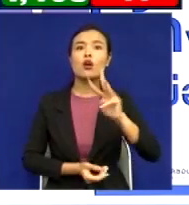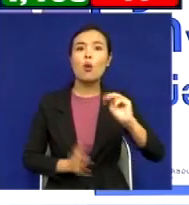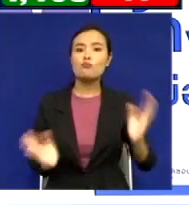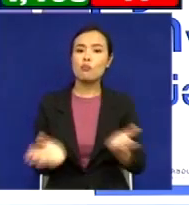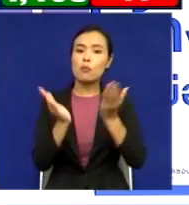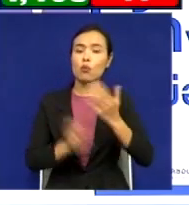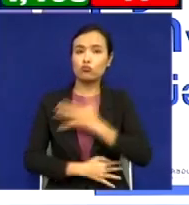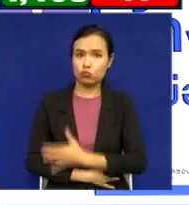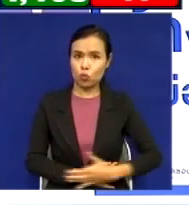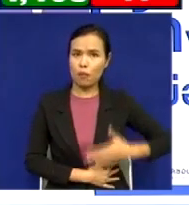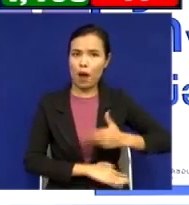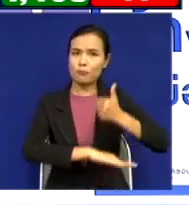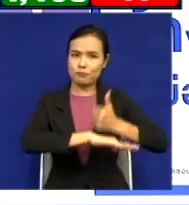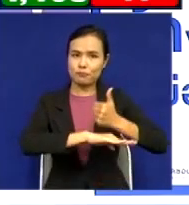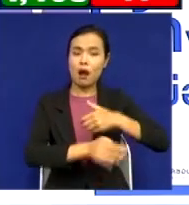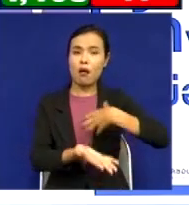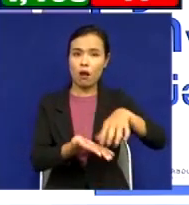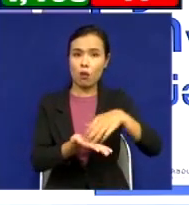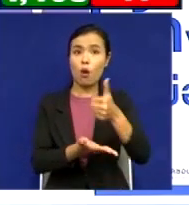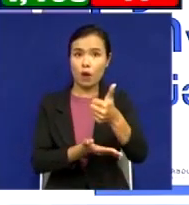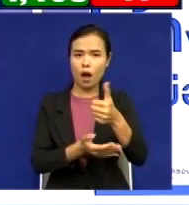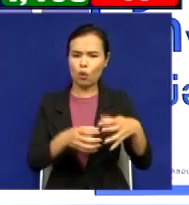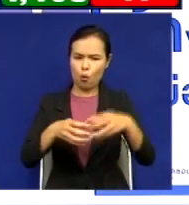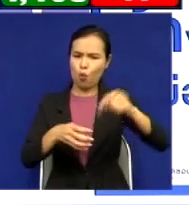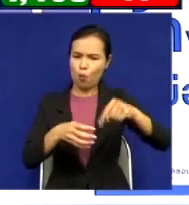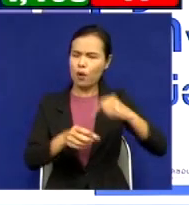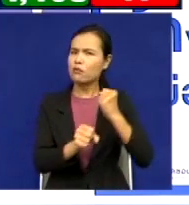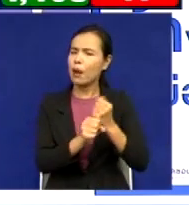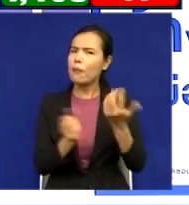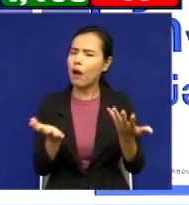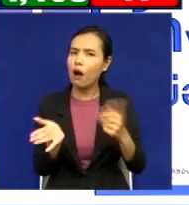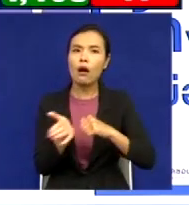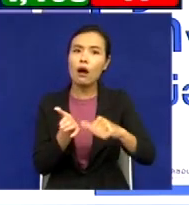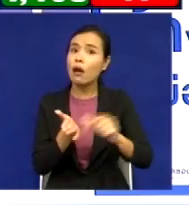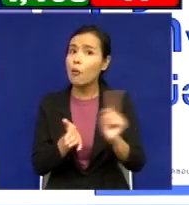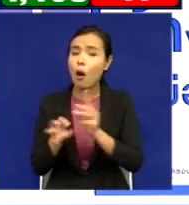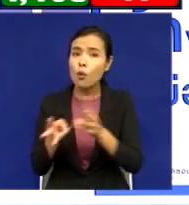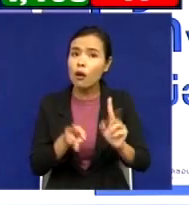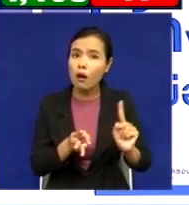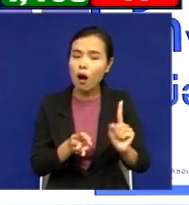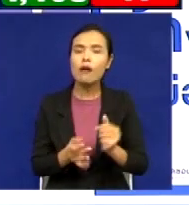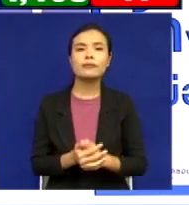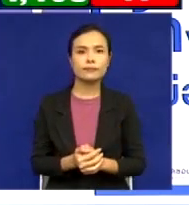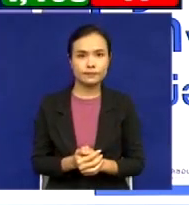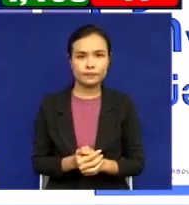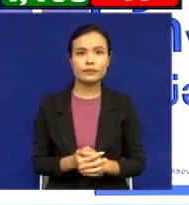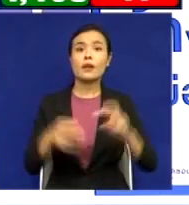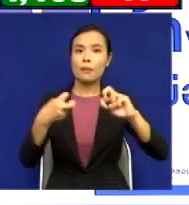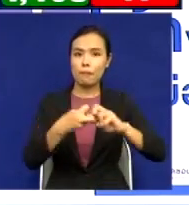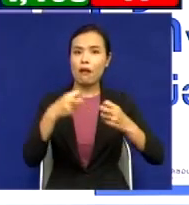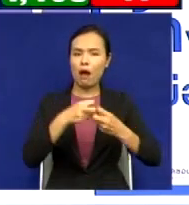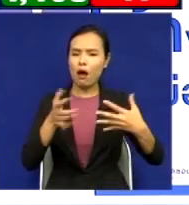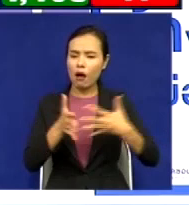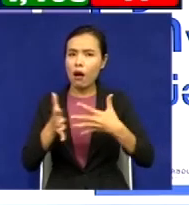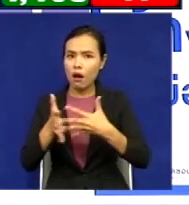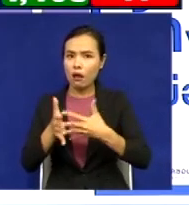ขภาพเดี๋ยวท่านอธิบดีน่าจะเล่าให้ฟังได้ว่าในกลุ่มนี้จะต้องทำอย่างไรนะครับเพราะฉะนั้นข้อปัญหาที่เป็นอุปสรร